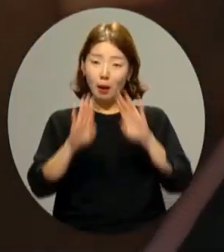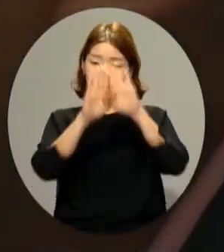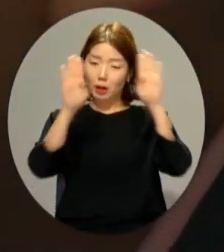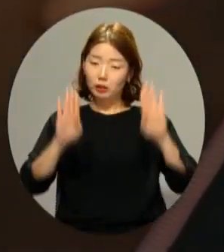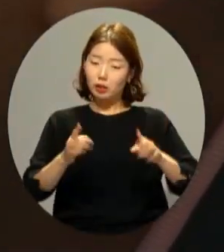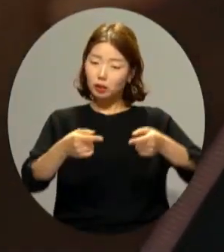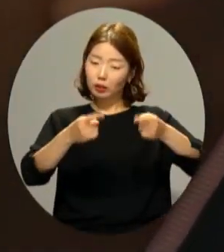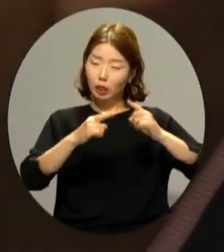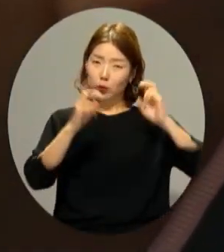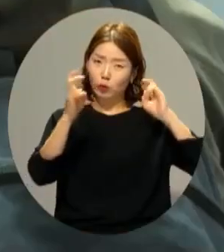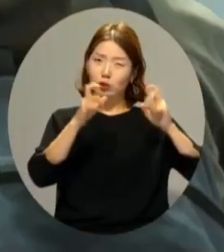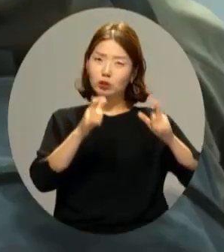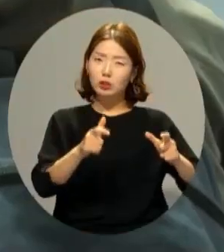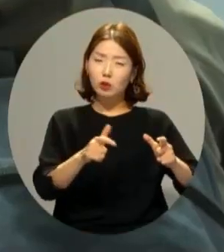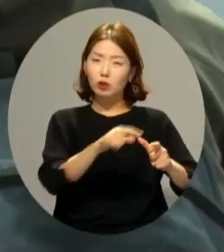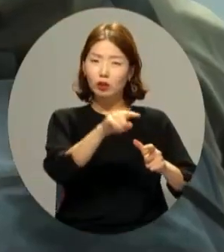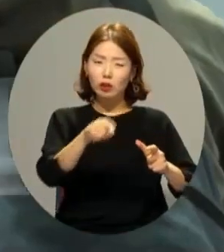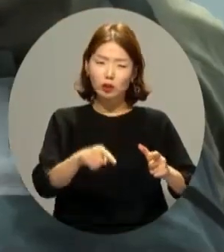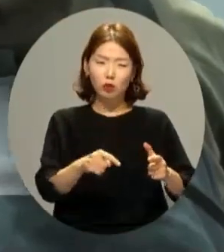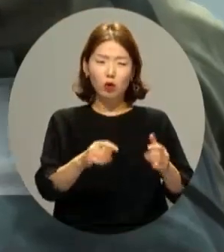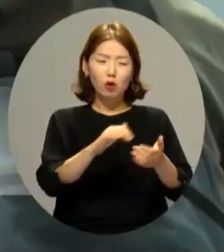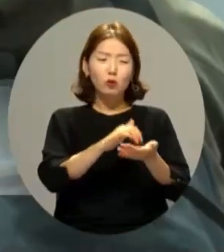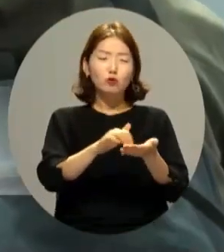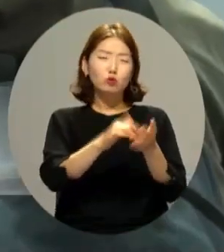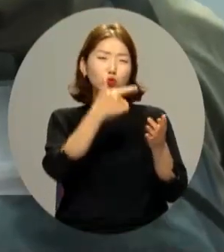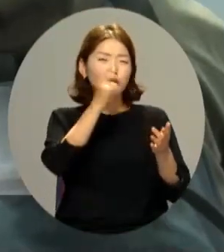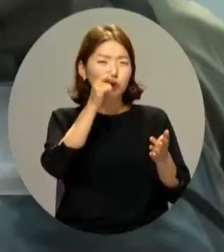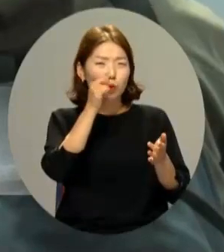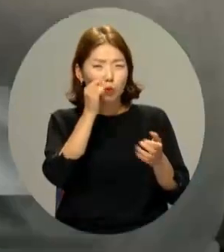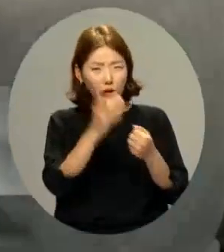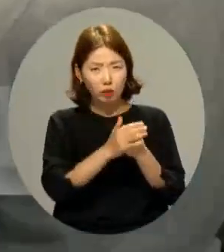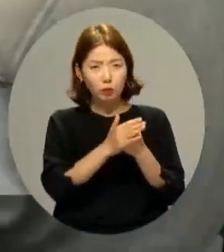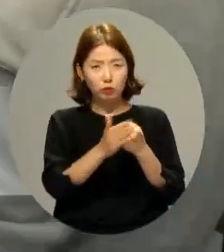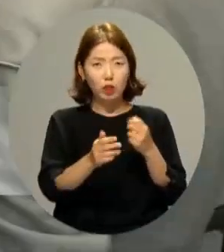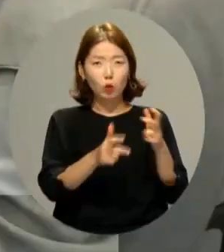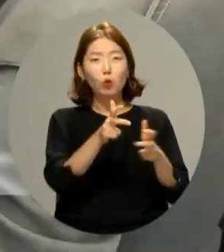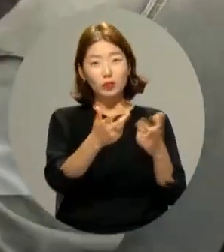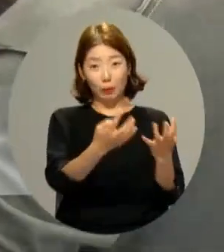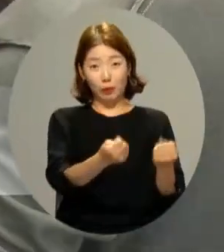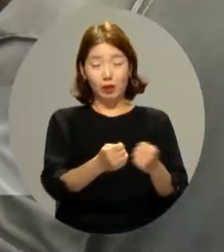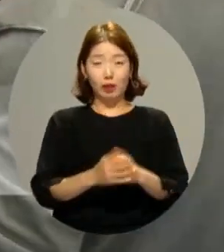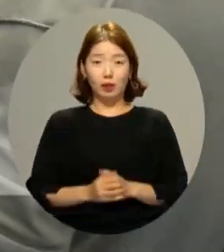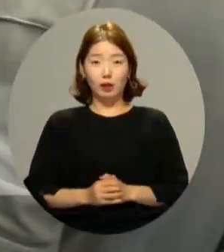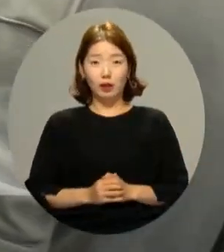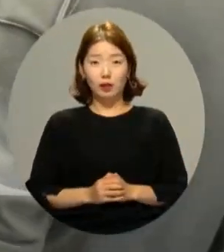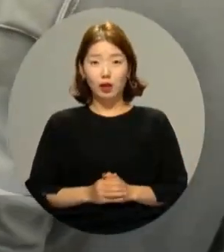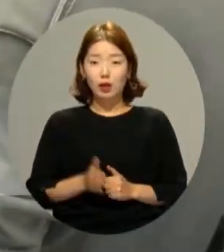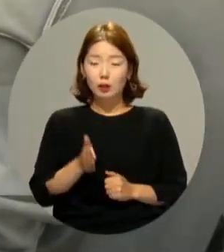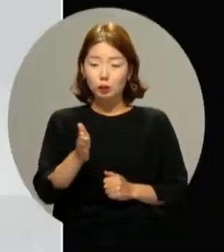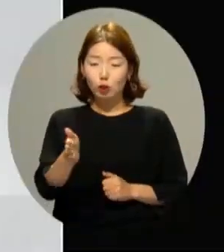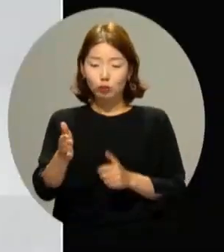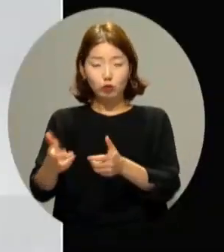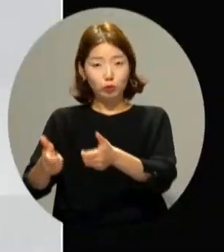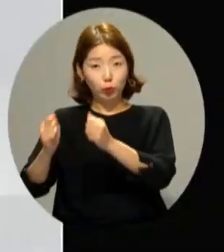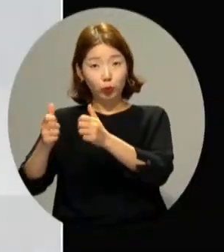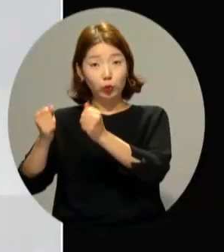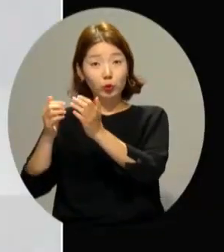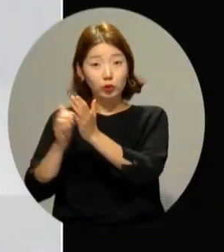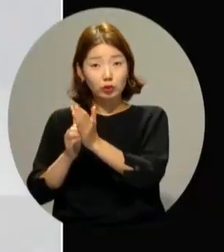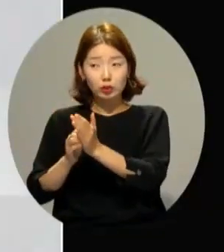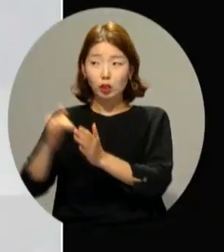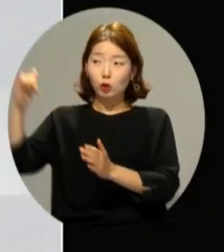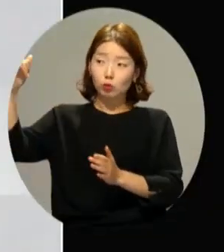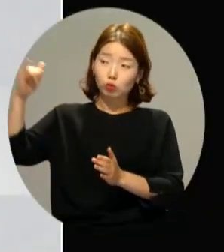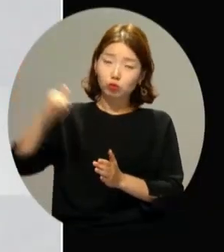박람회 참여 업체들은 지역에서 청년 구인란에 시달리는 제조업종이 대부분입니다 전문학사 이상 학위를 취득한